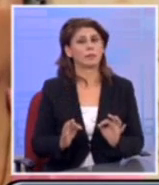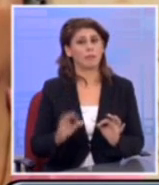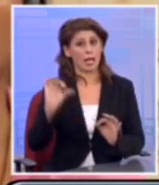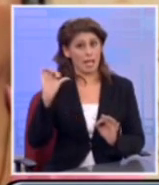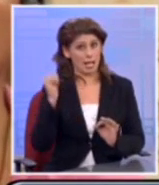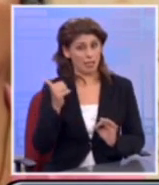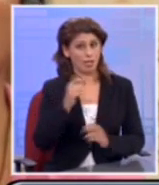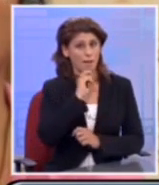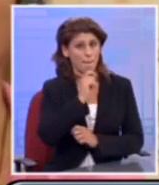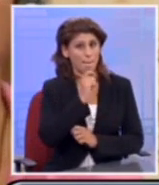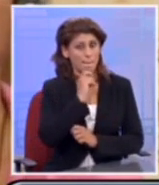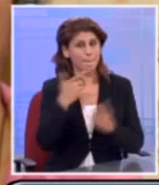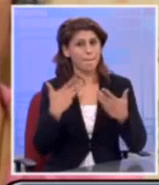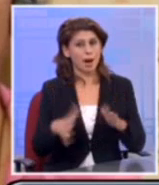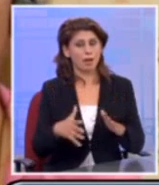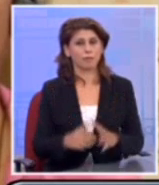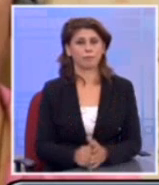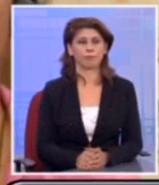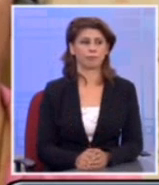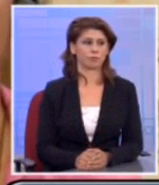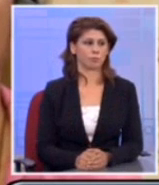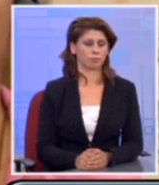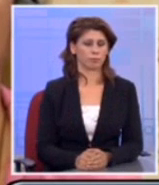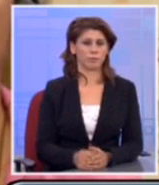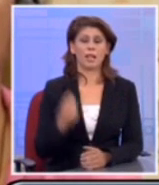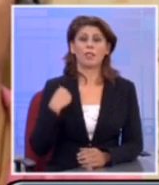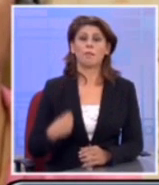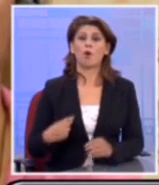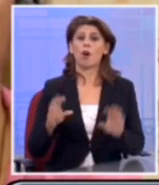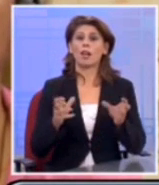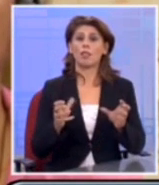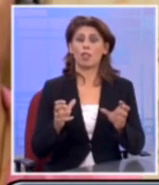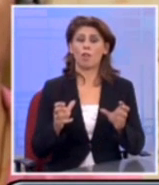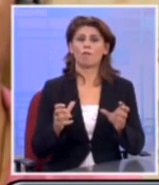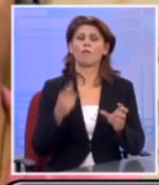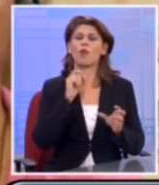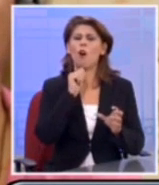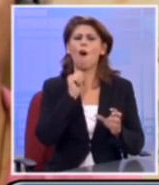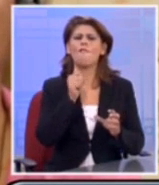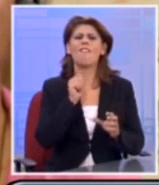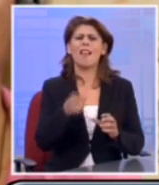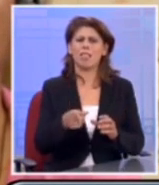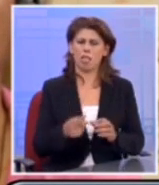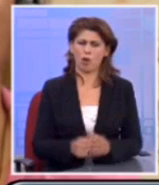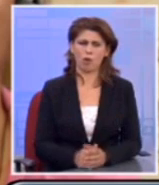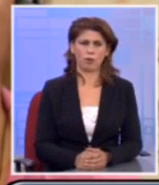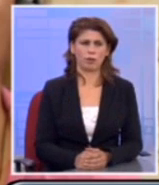πήρε συνέντευξη το δημόσιο ραδιόφωνο της χώρας μου, του Βελγίου